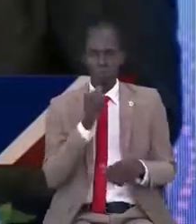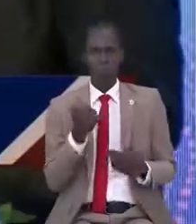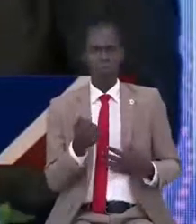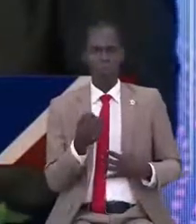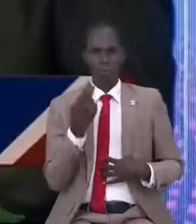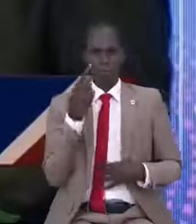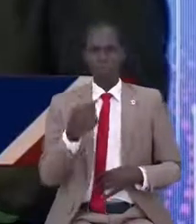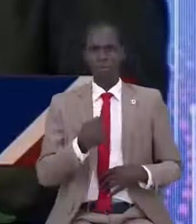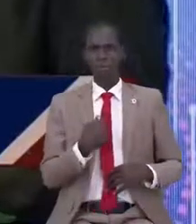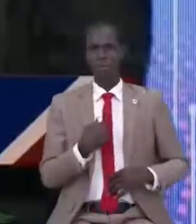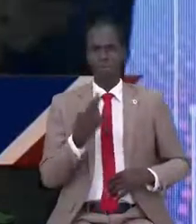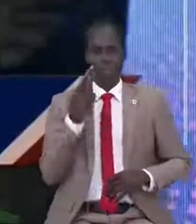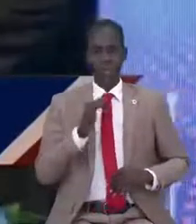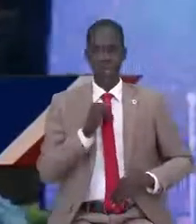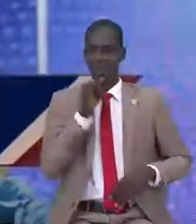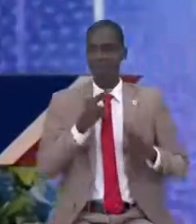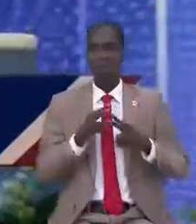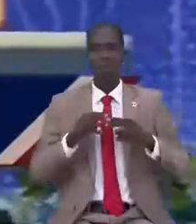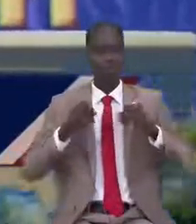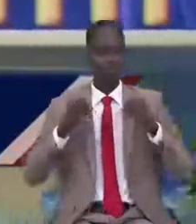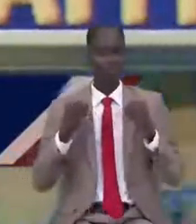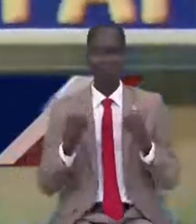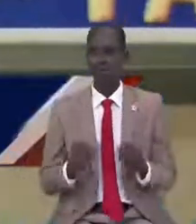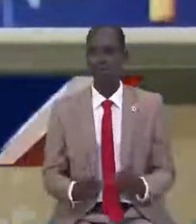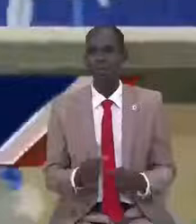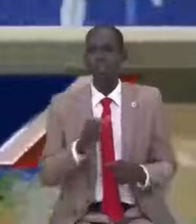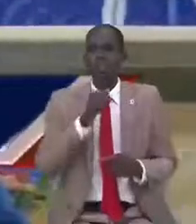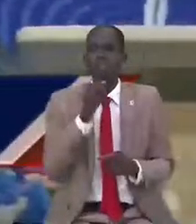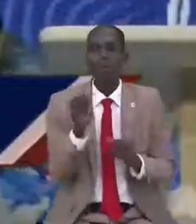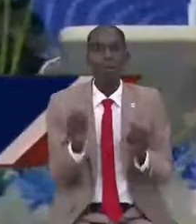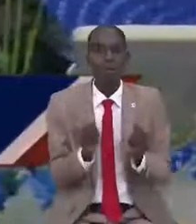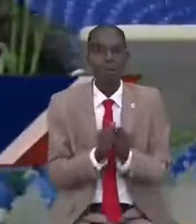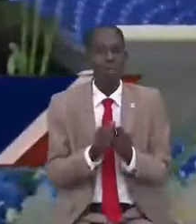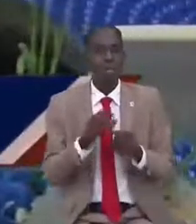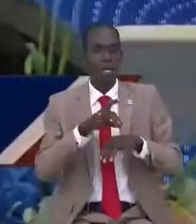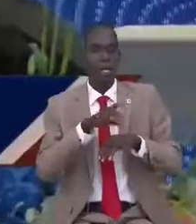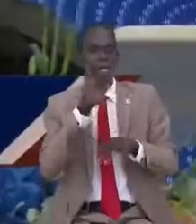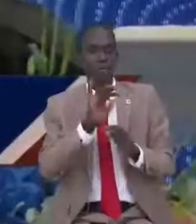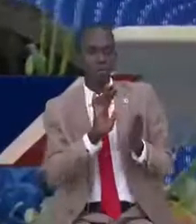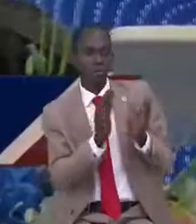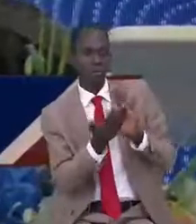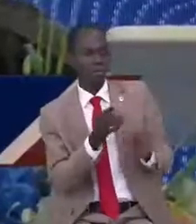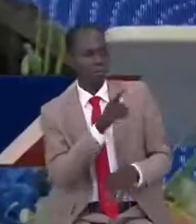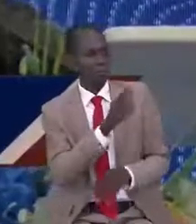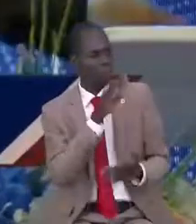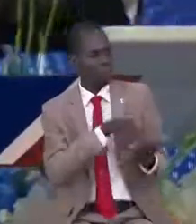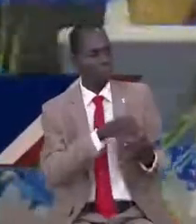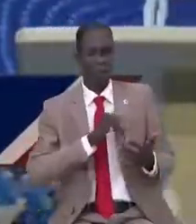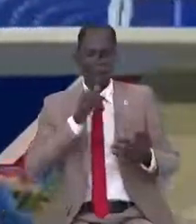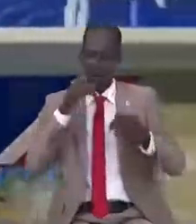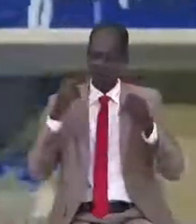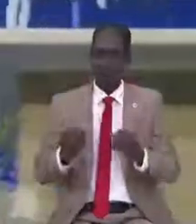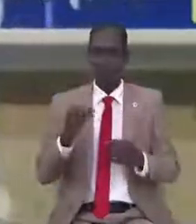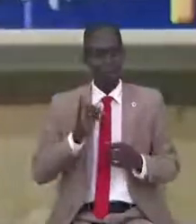avec le m'as-tu vu. Regardez qui je suis. Pas avec une comparaison charnelle. tu es faible, moi je suis